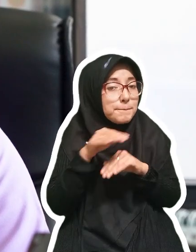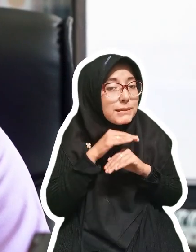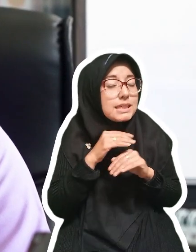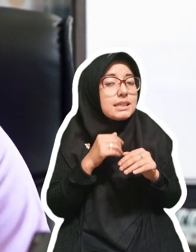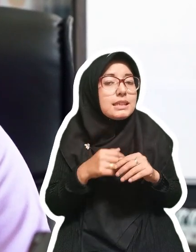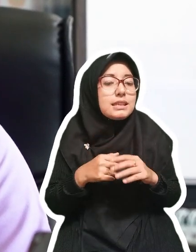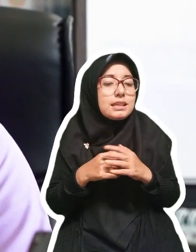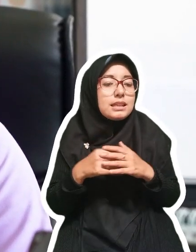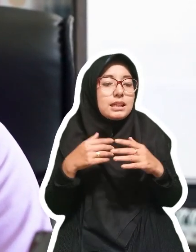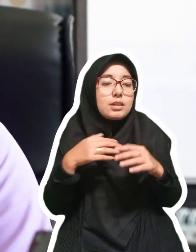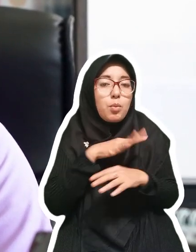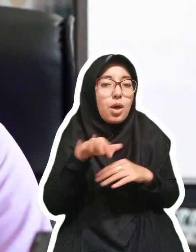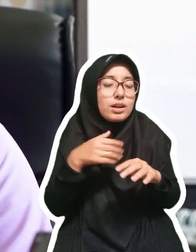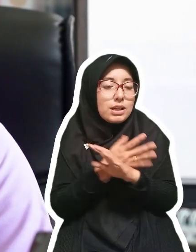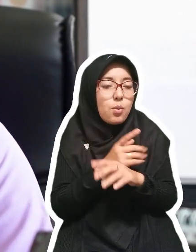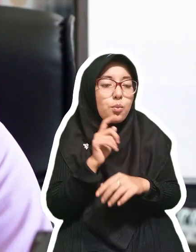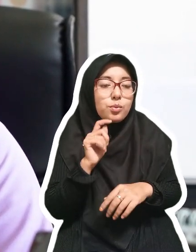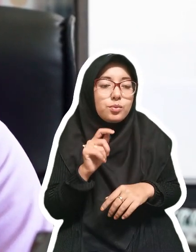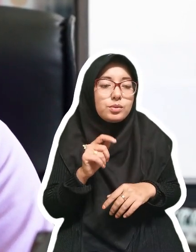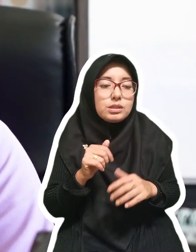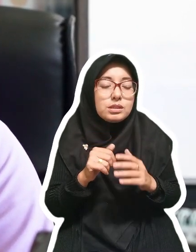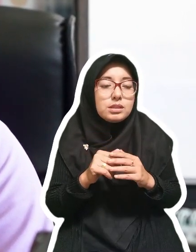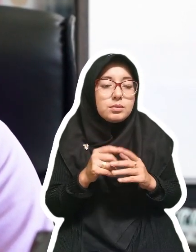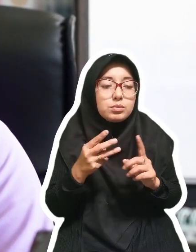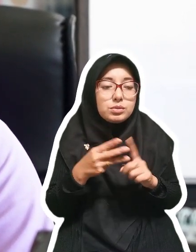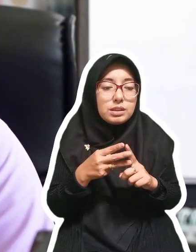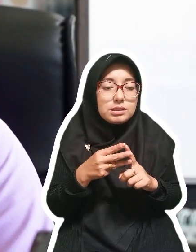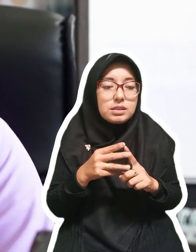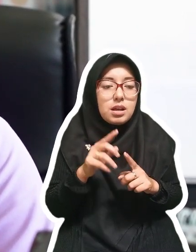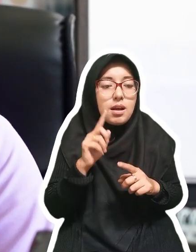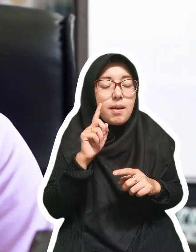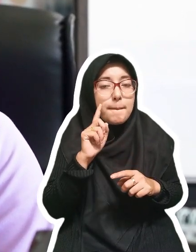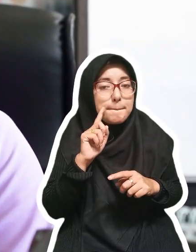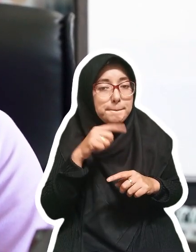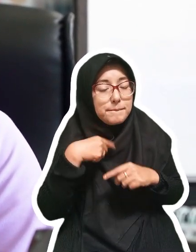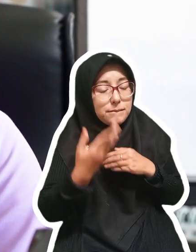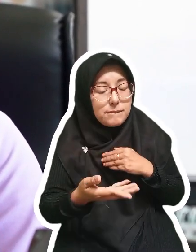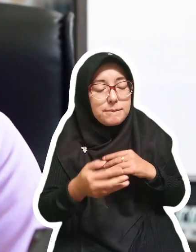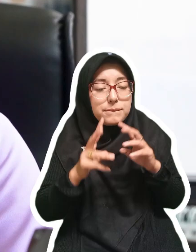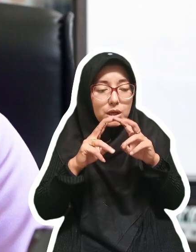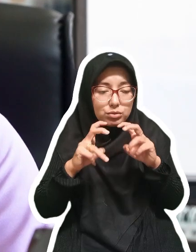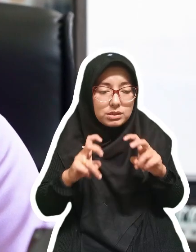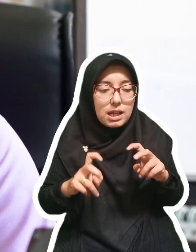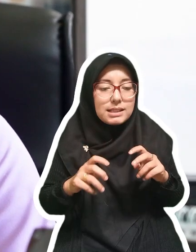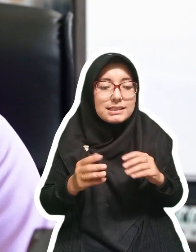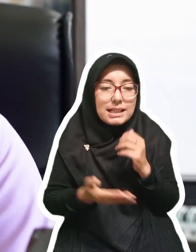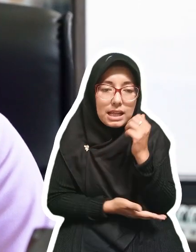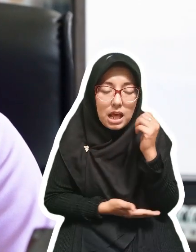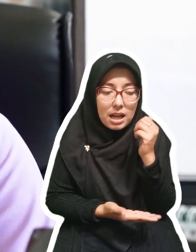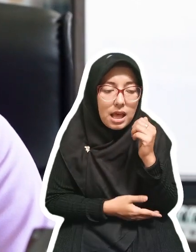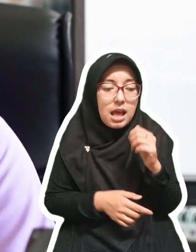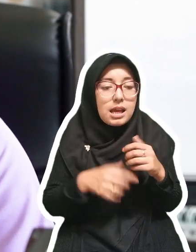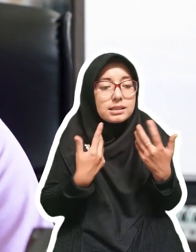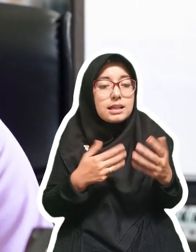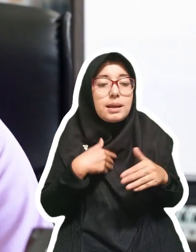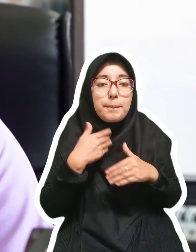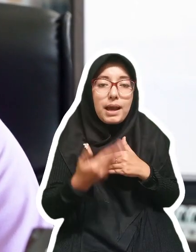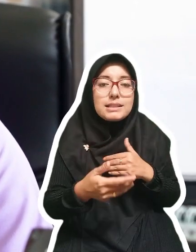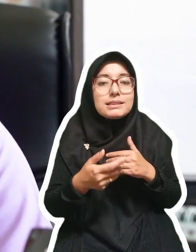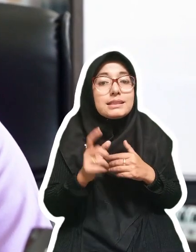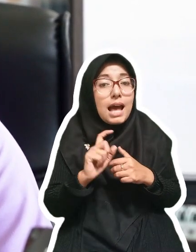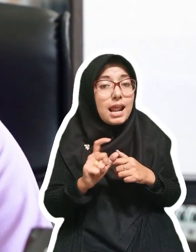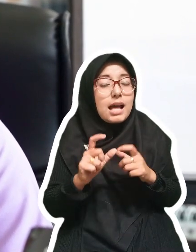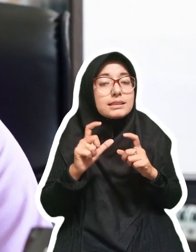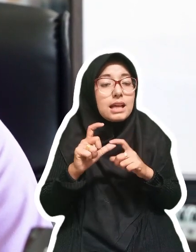Riau diwajibkan bebas brusellosis melalui pengujian sederhana tadi yang saya sampaikan